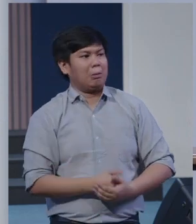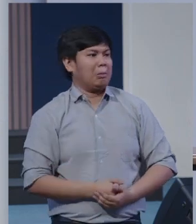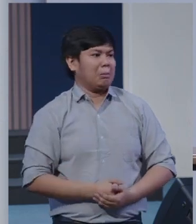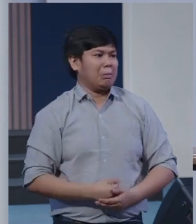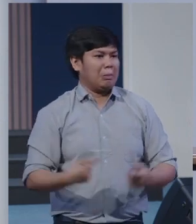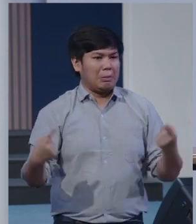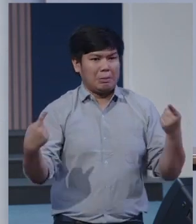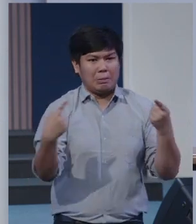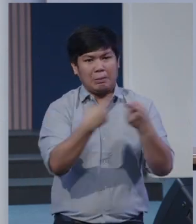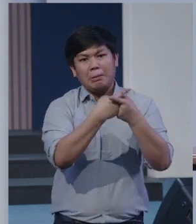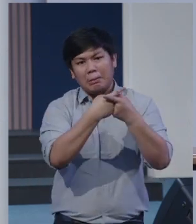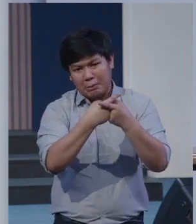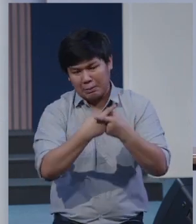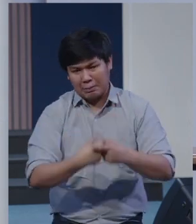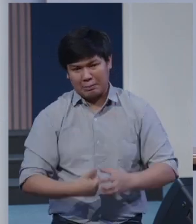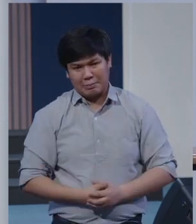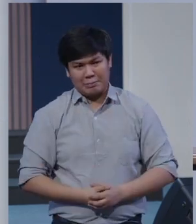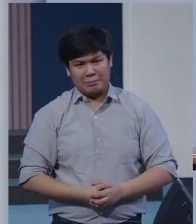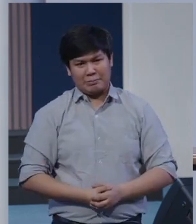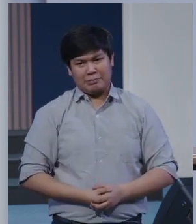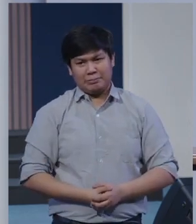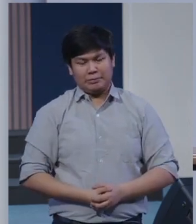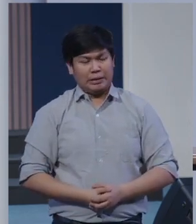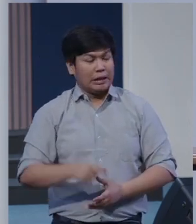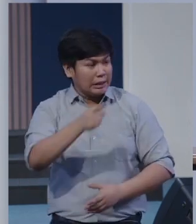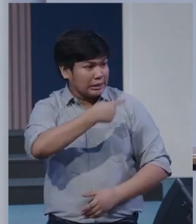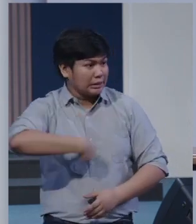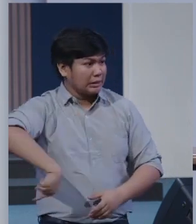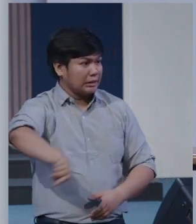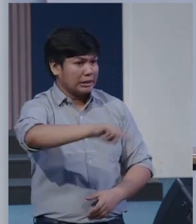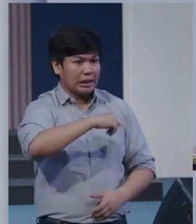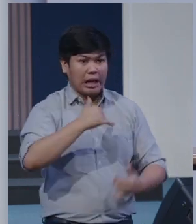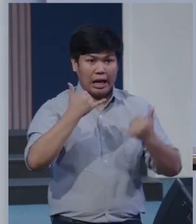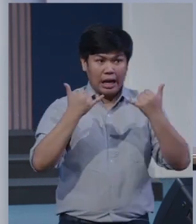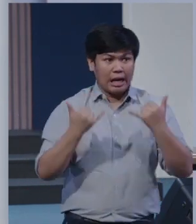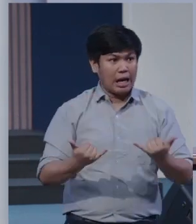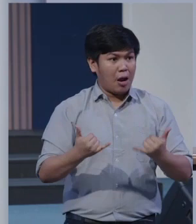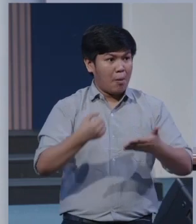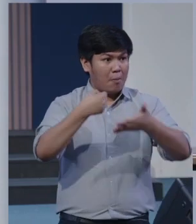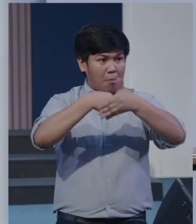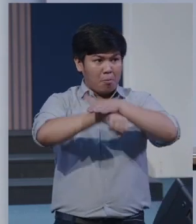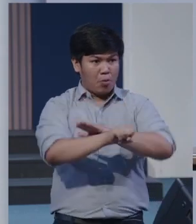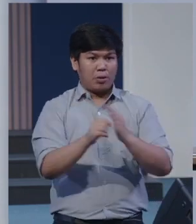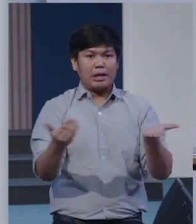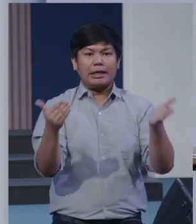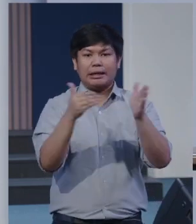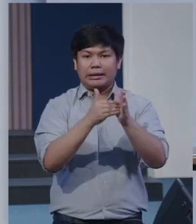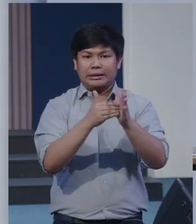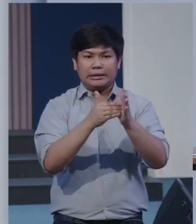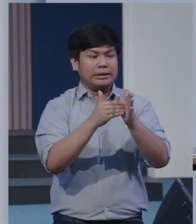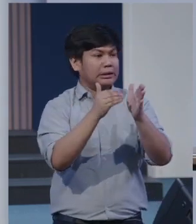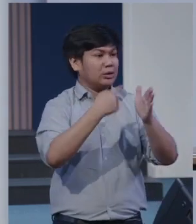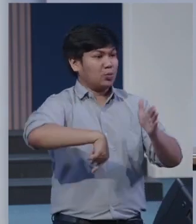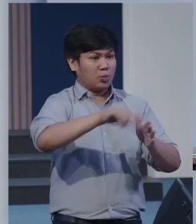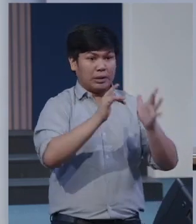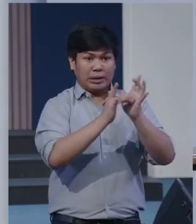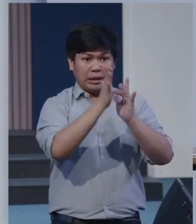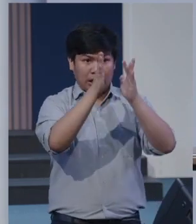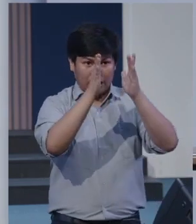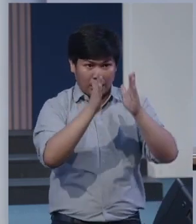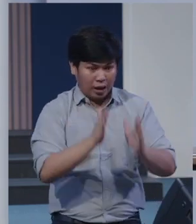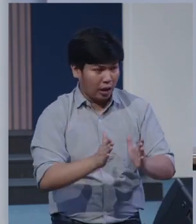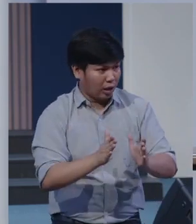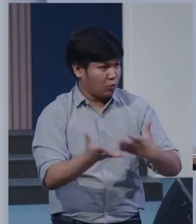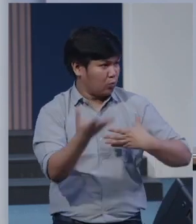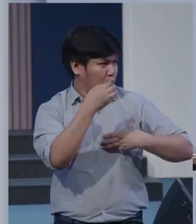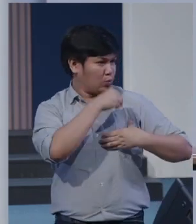pagkakataon at higit sa lahat dahil tayo ay ipinanganak na muli ng Panginoon at taglayin na